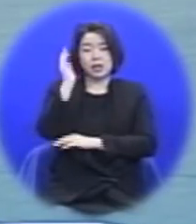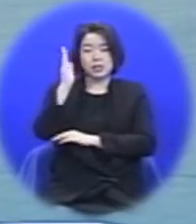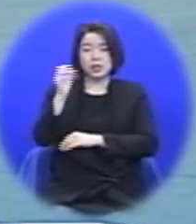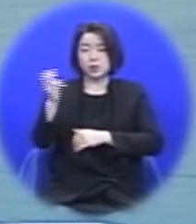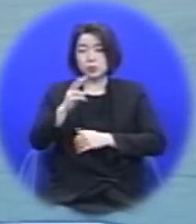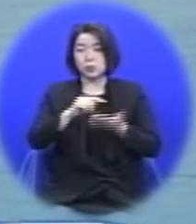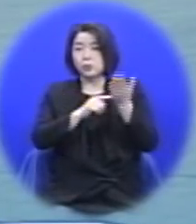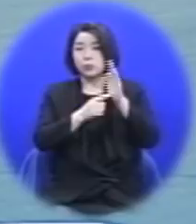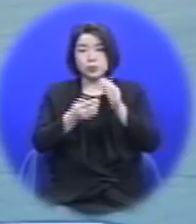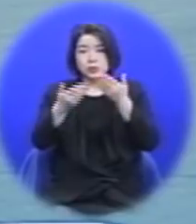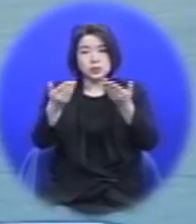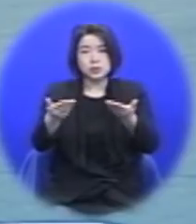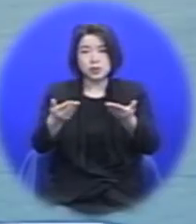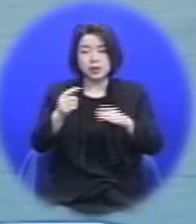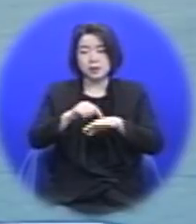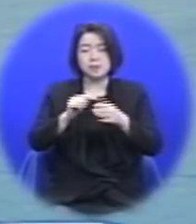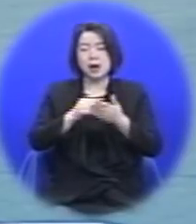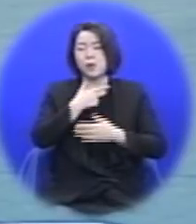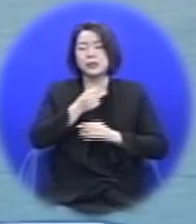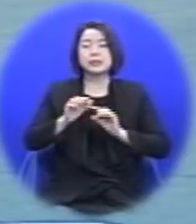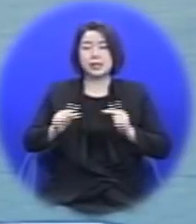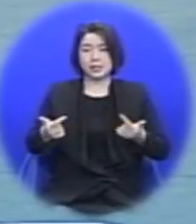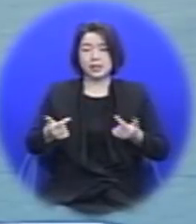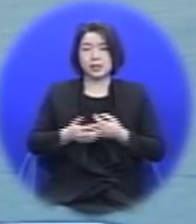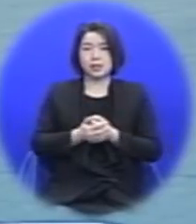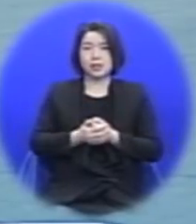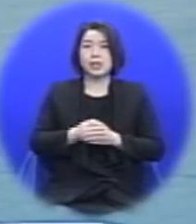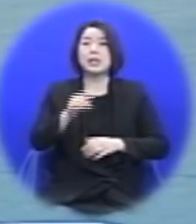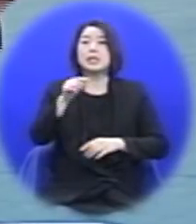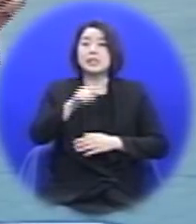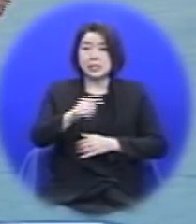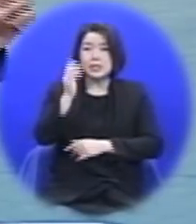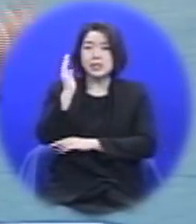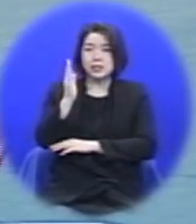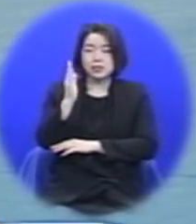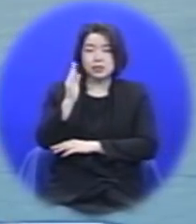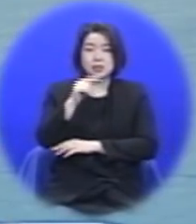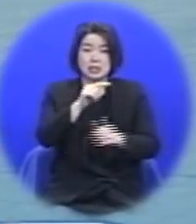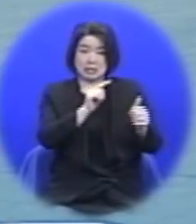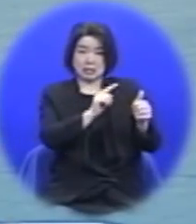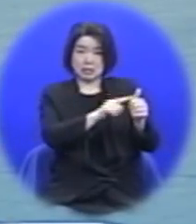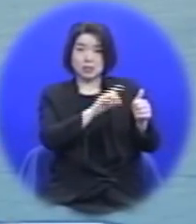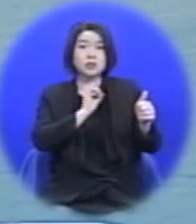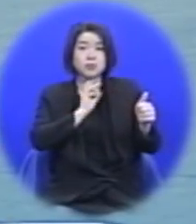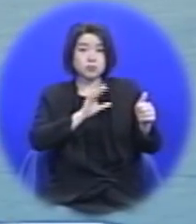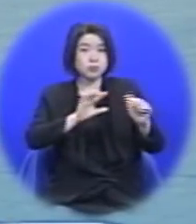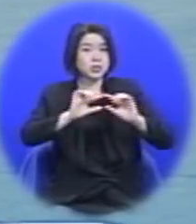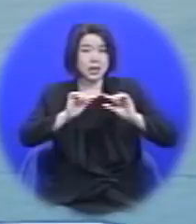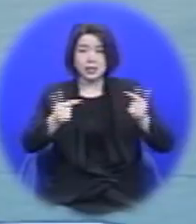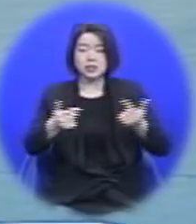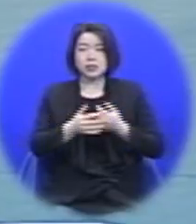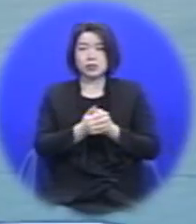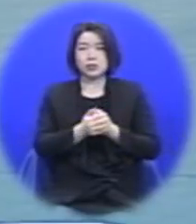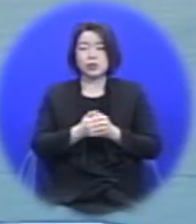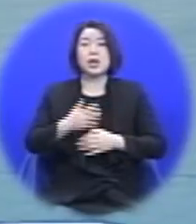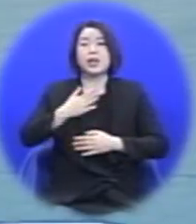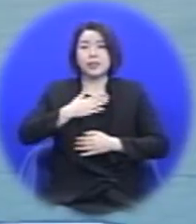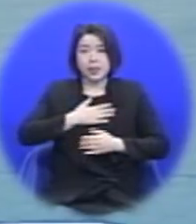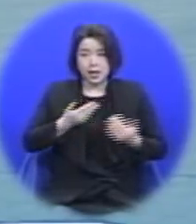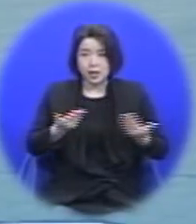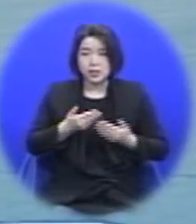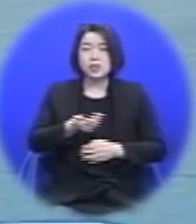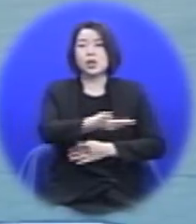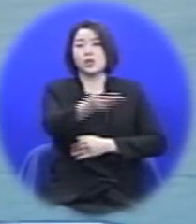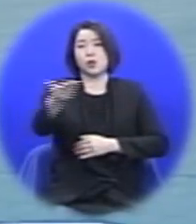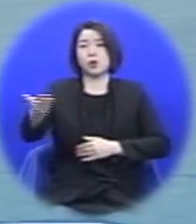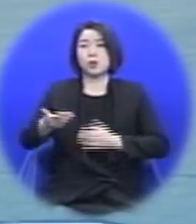일이 마음에 원치는 않지만 이 일이 그 사람의 일만 아니기 때문에 저의 일이요 여러분의